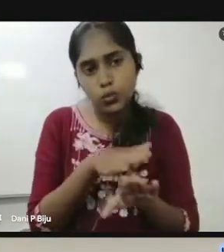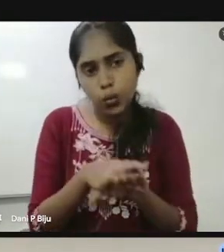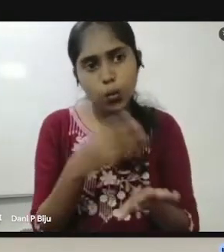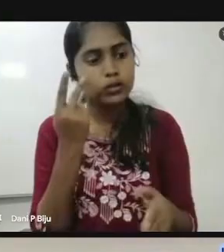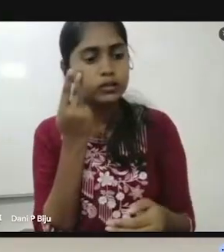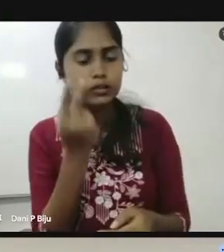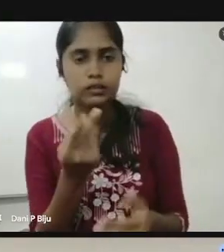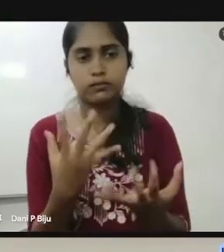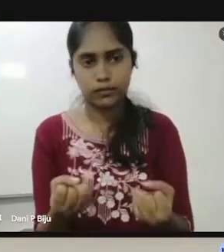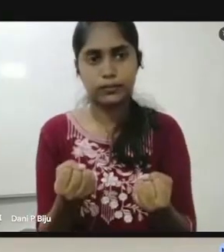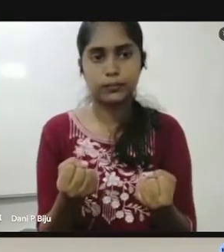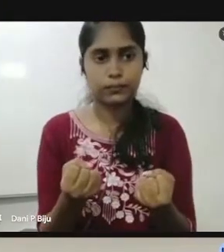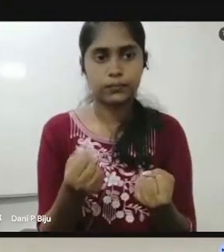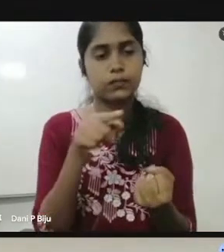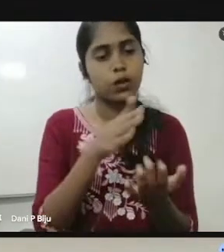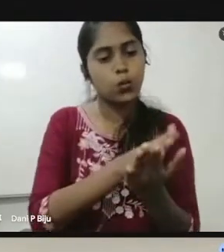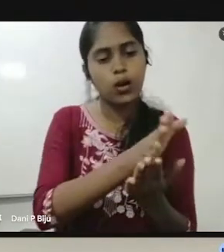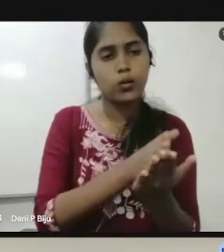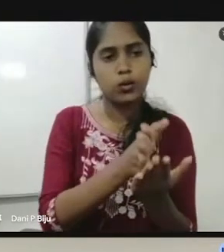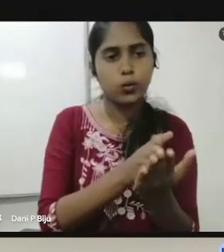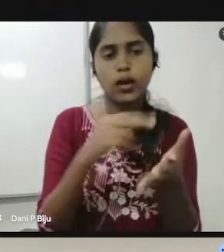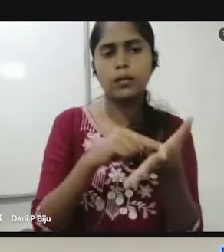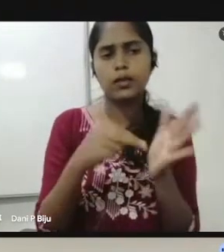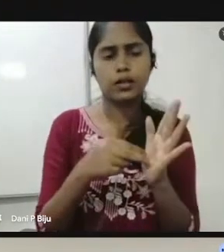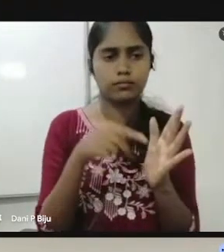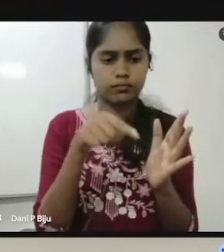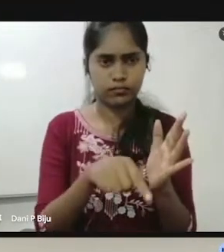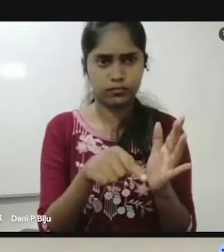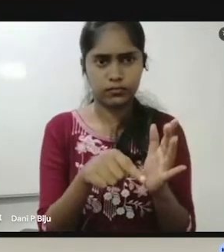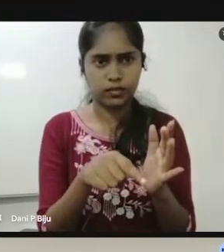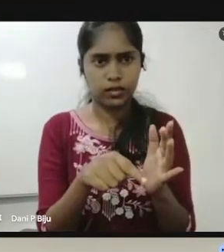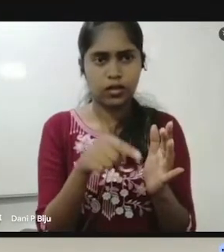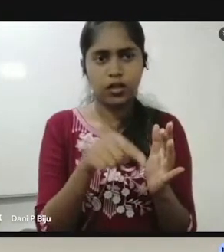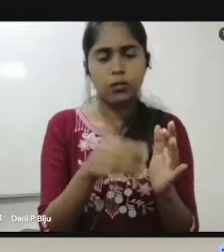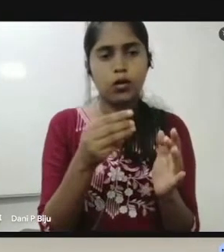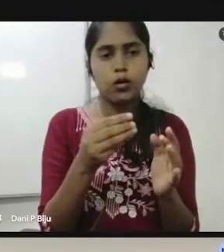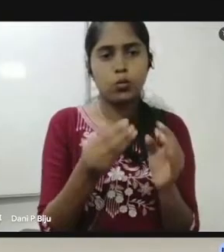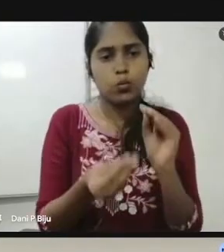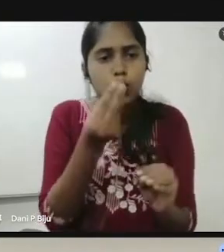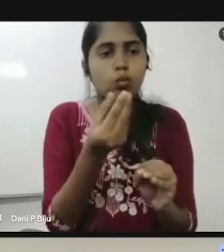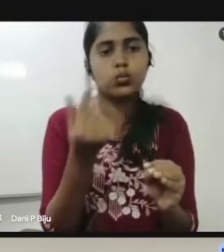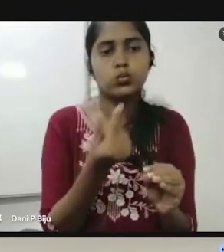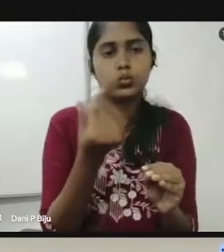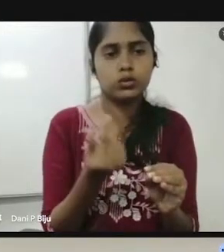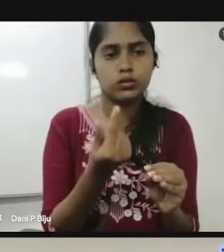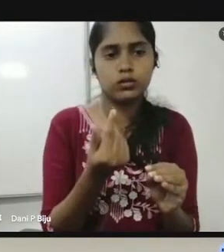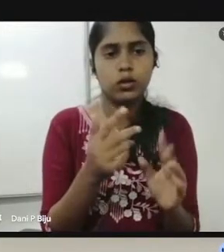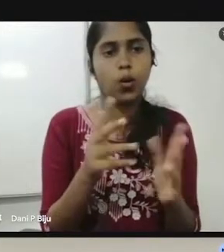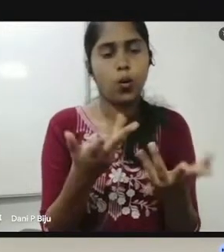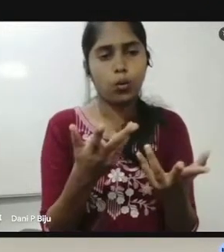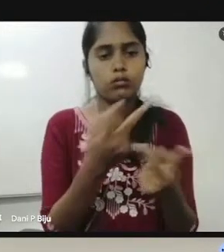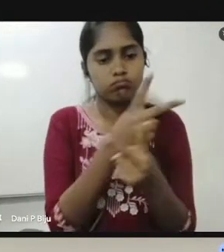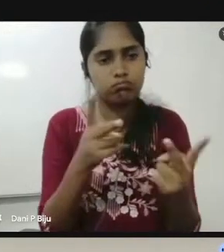അപ്പോ സ്ട്രാറ്റജീസ് എന്ന് ഉദ്ദേശിക്കുന്നത് ഈ ഒരു റേറ്റ് നമ്മൾക്ക് എൻഹാൻസ് ചെയ്യാൻ പറ്റുന്ന കുറച്ച് ടെക്നീക്സ്